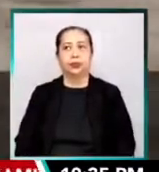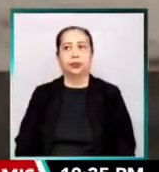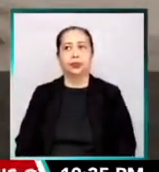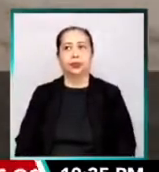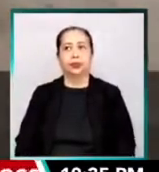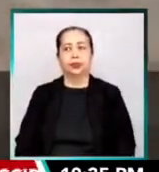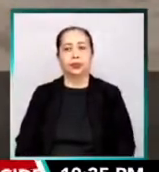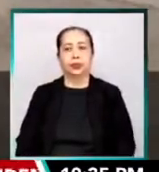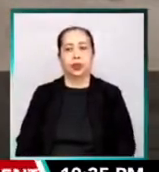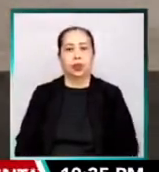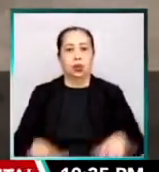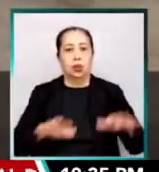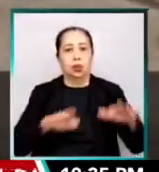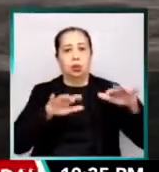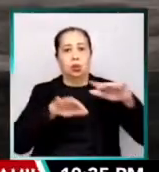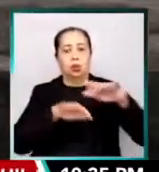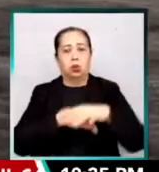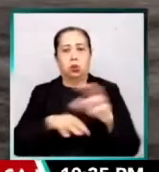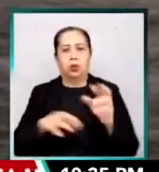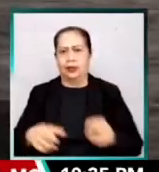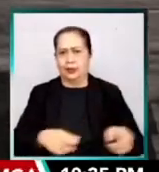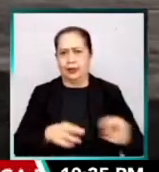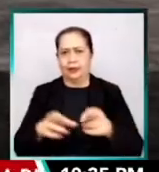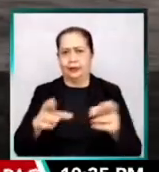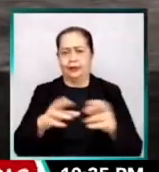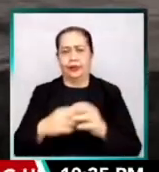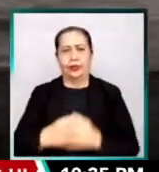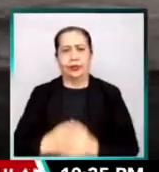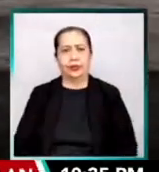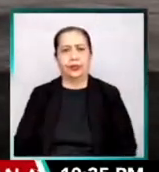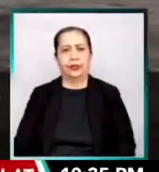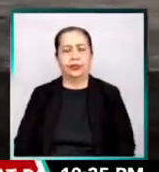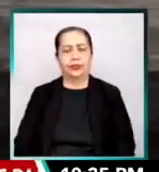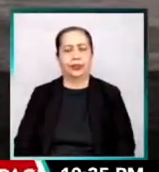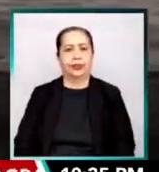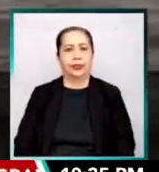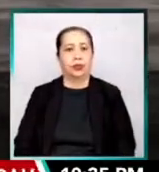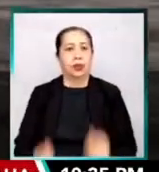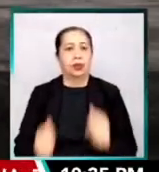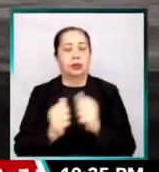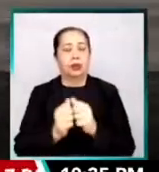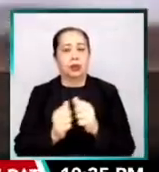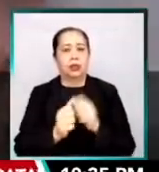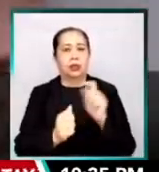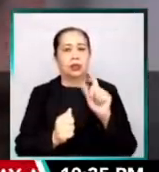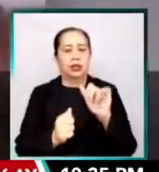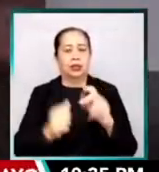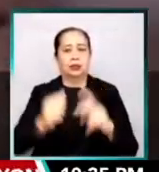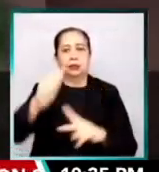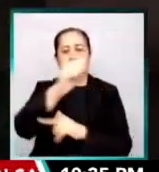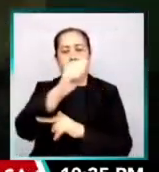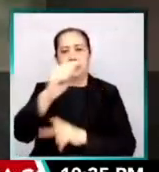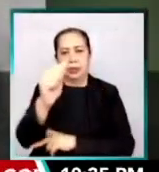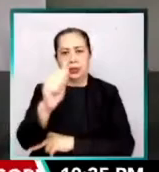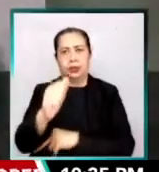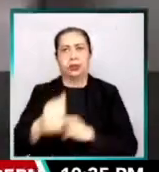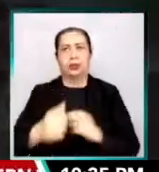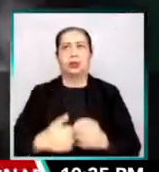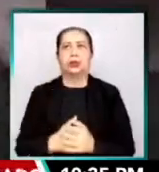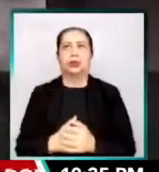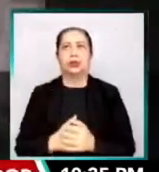Umapaw rin ang Layawan River, pati ang Talik Bridge sa barangay Talik. Si Mikay